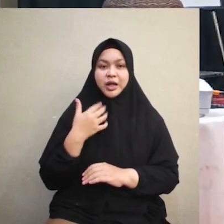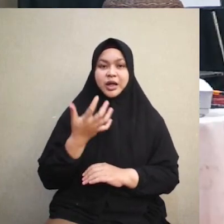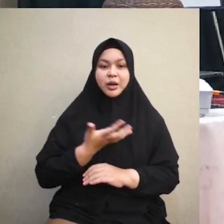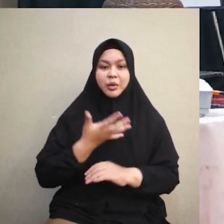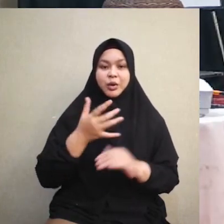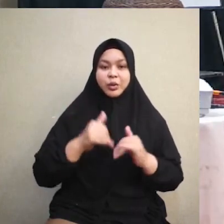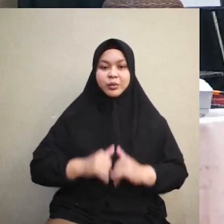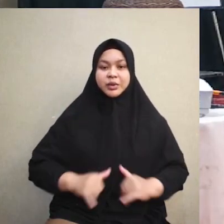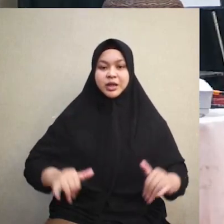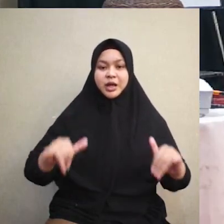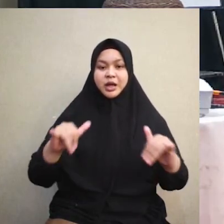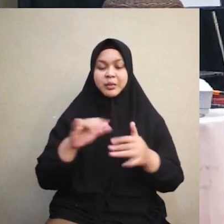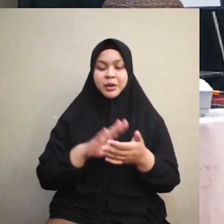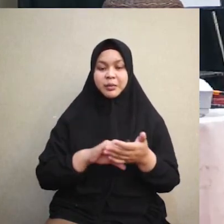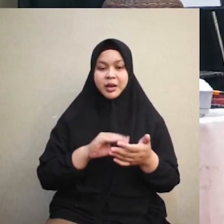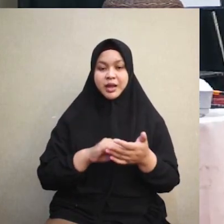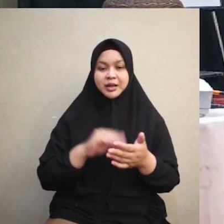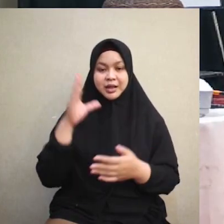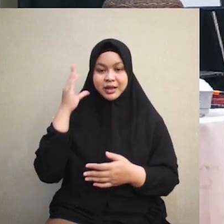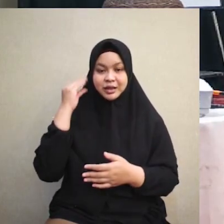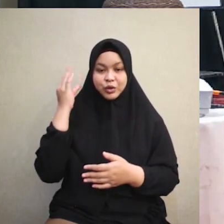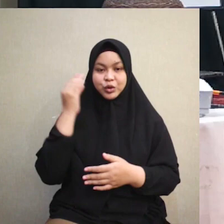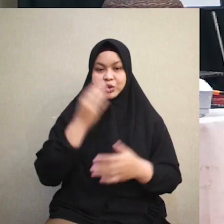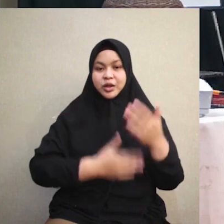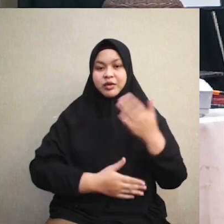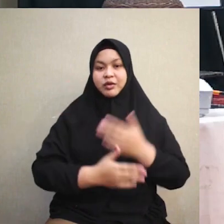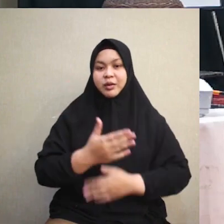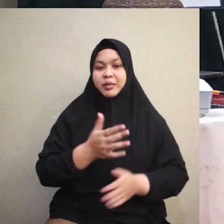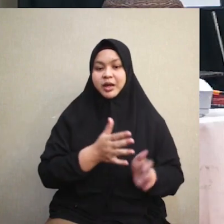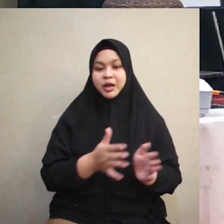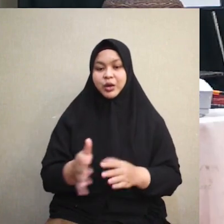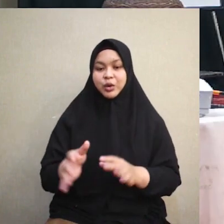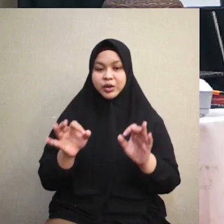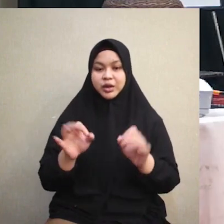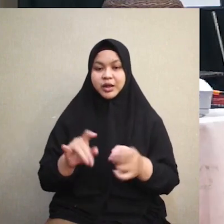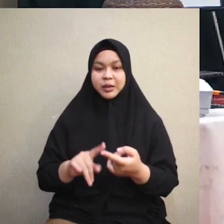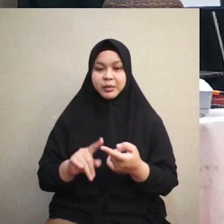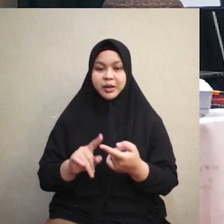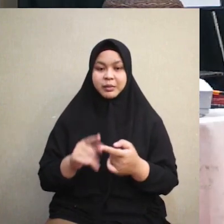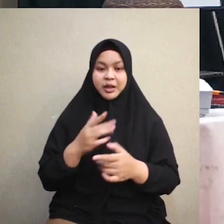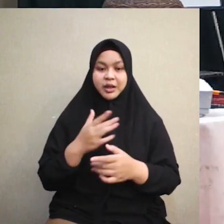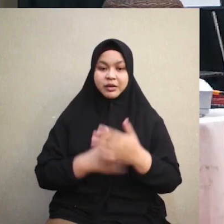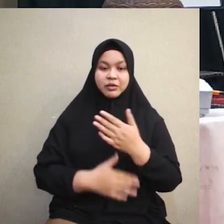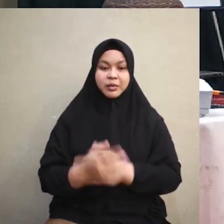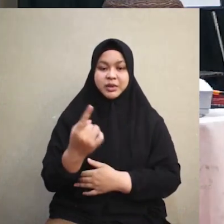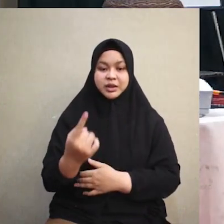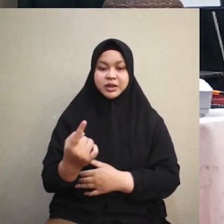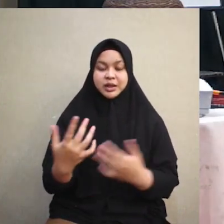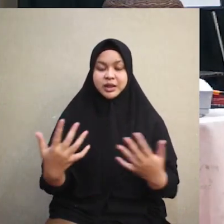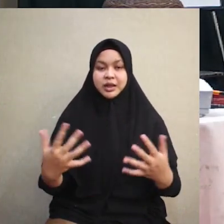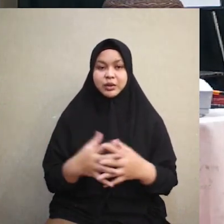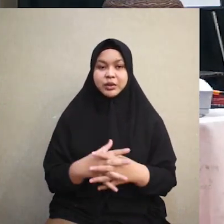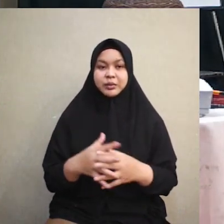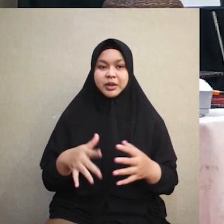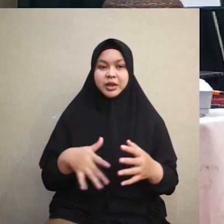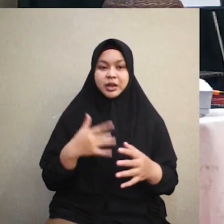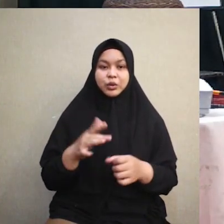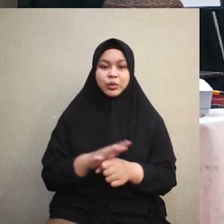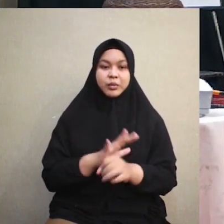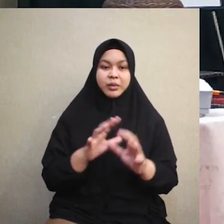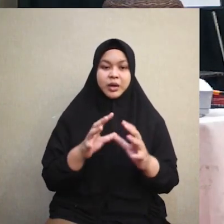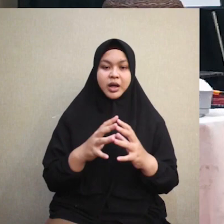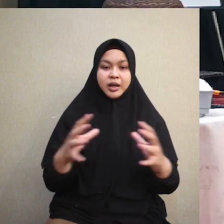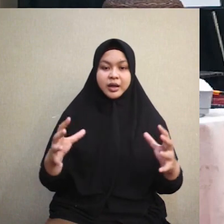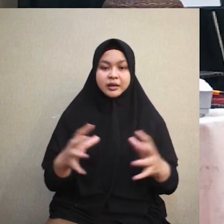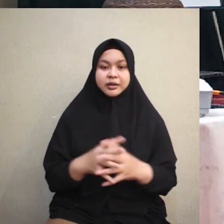bersama untuk belajar isu disabilitas Ya baik di teman-teman difabel sendiri karena komunitasnya cukup banyak bahkan